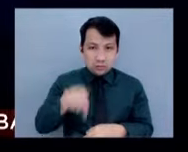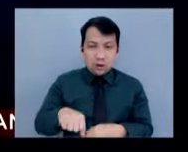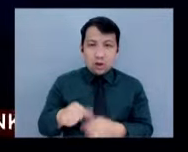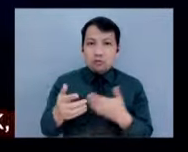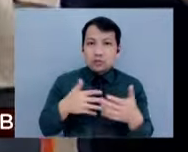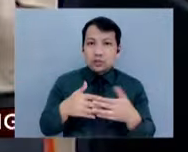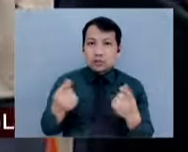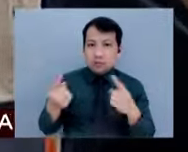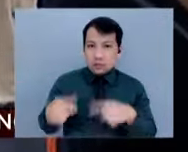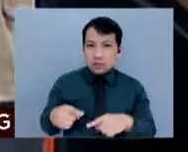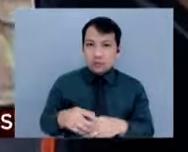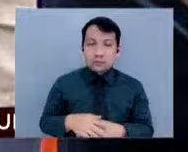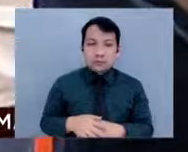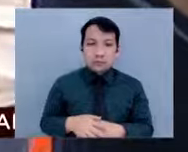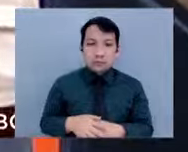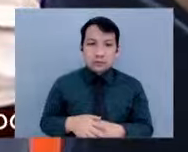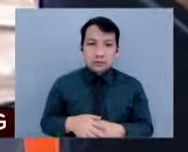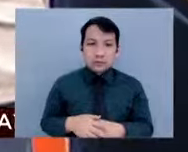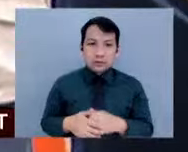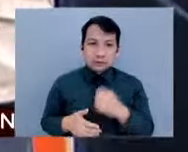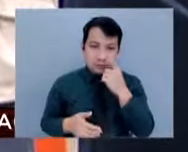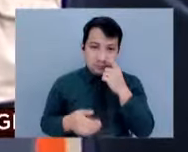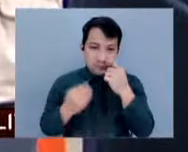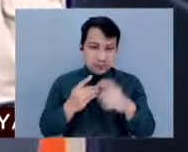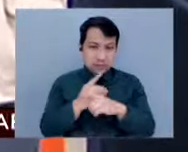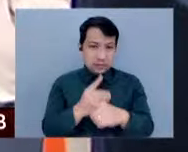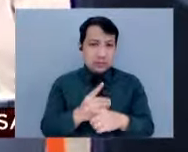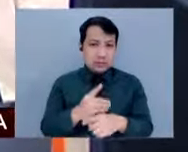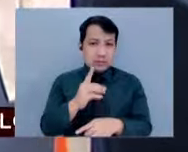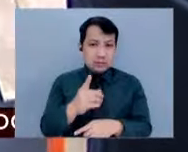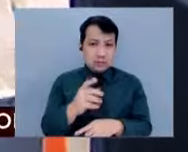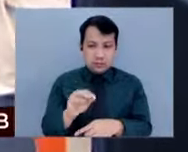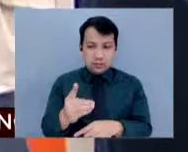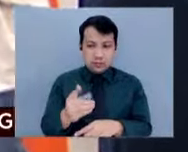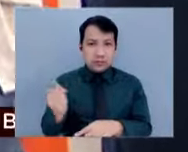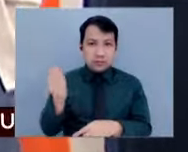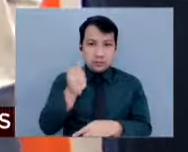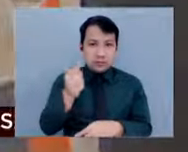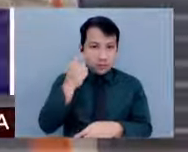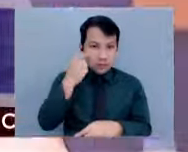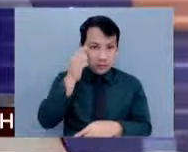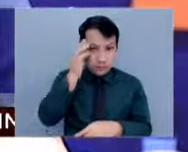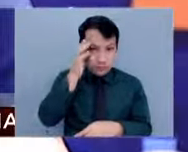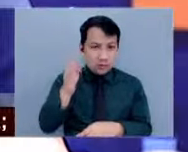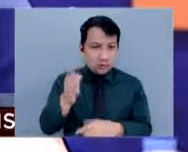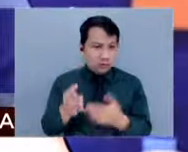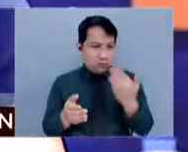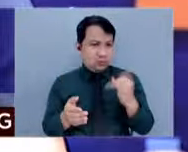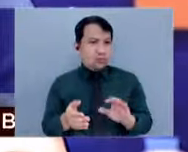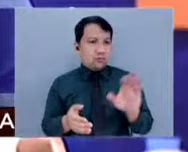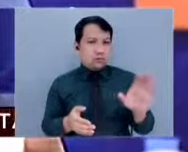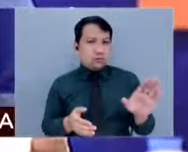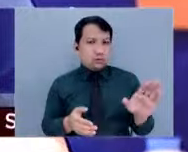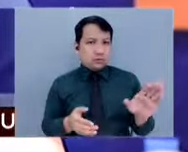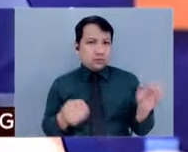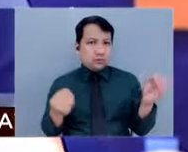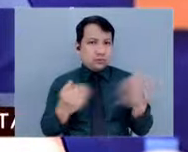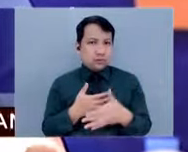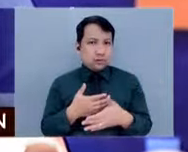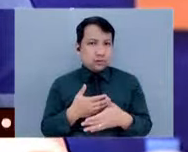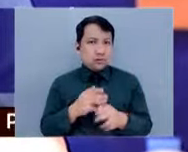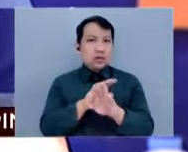kahinatnan nito. Buwelta dyan ni Defense Secretary Gibo Chudoro. Bakit kayo nananakot? Kami ay